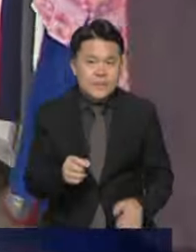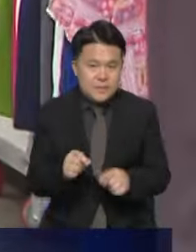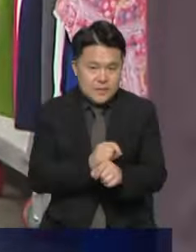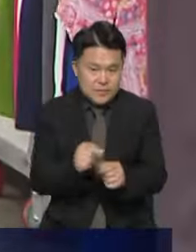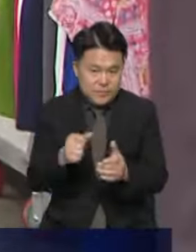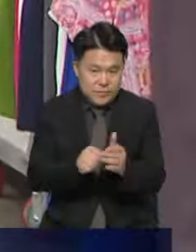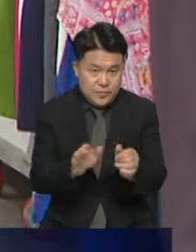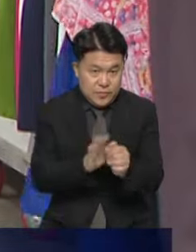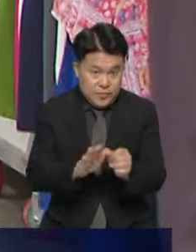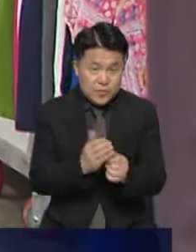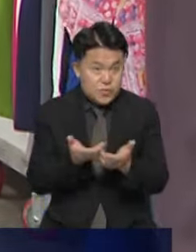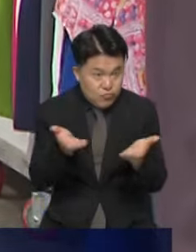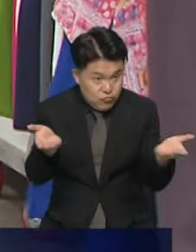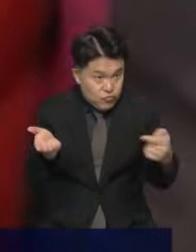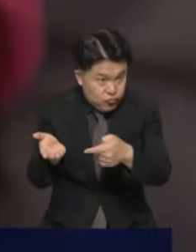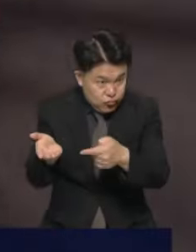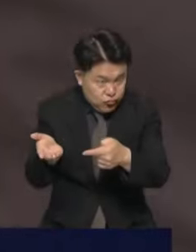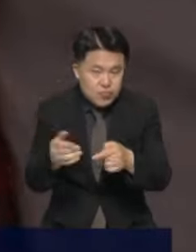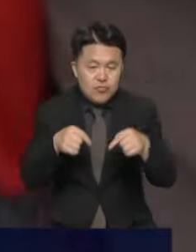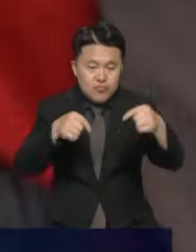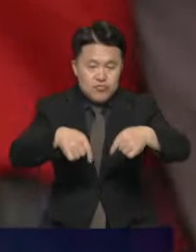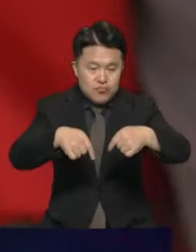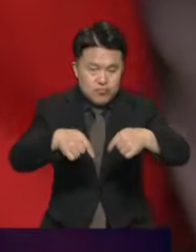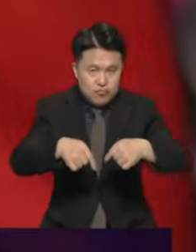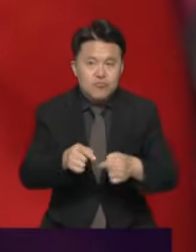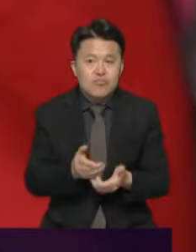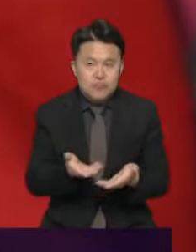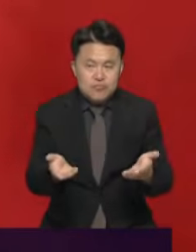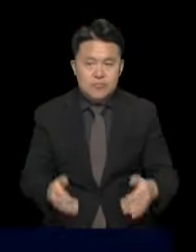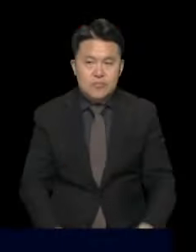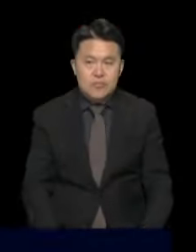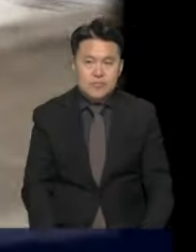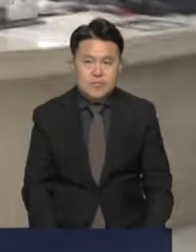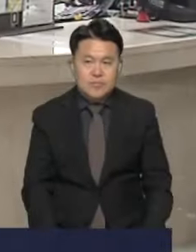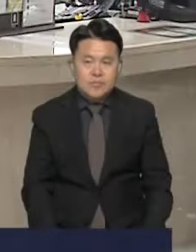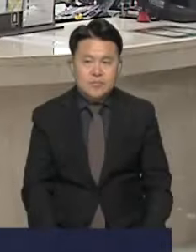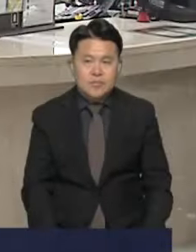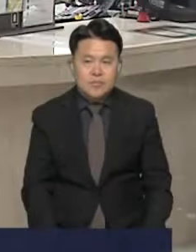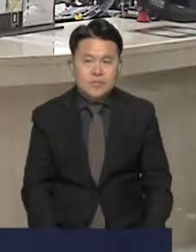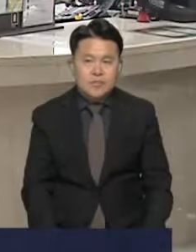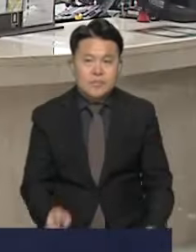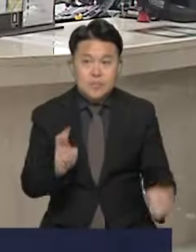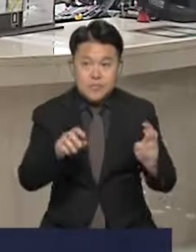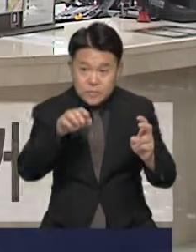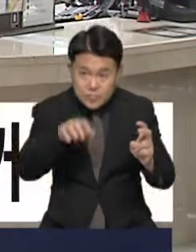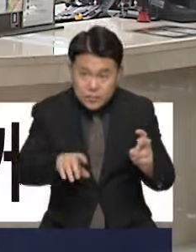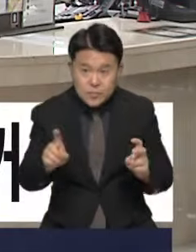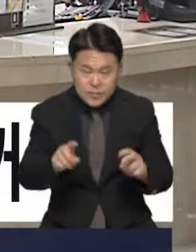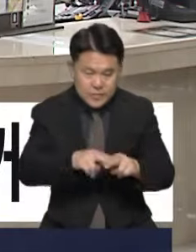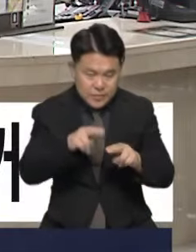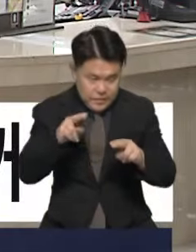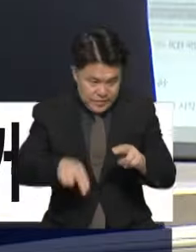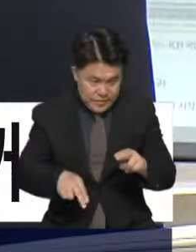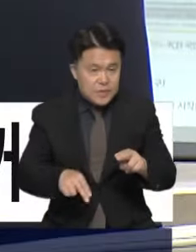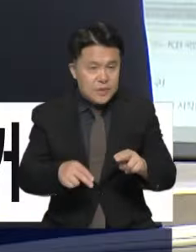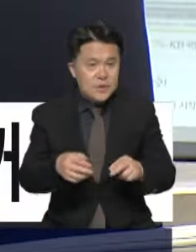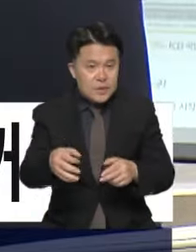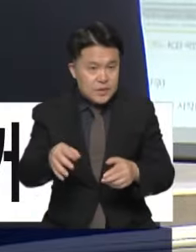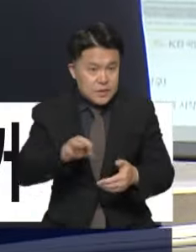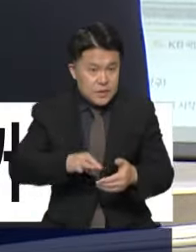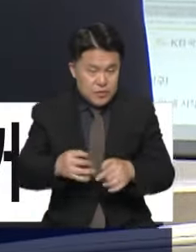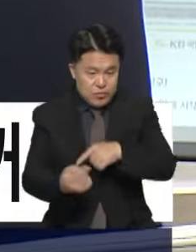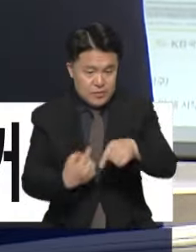상품과 서비스를 소개하고 관련 컨설팅을 진행하기로 했습니다. 기업에서 퇴직연금 운용을 맡은